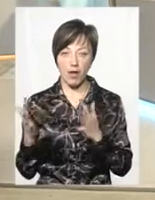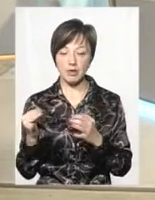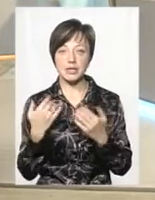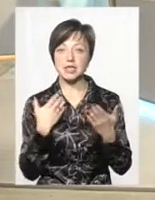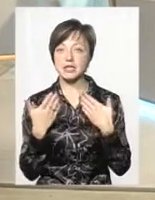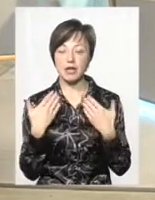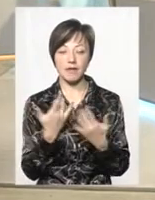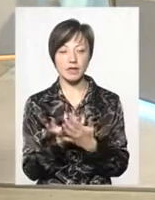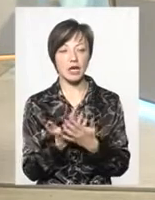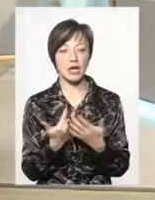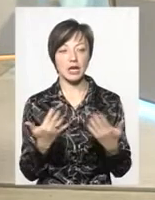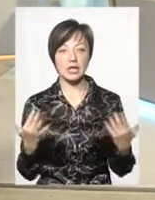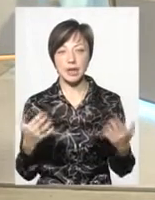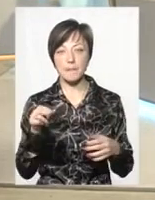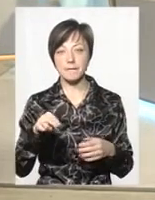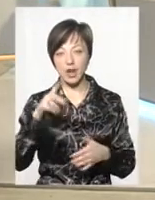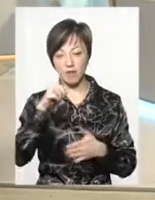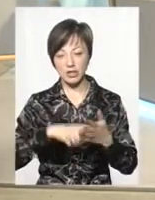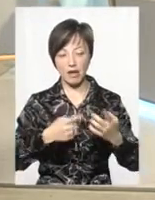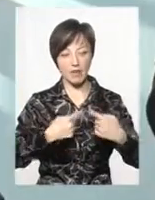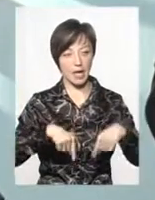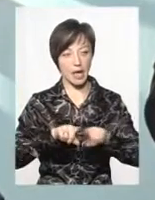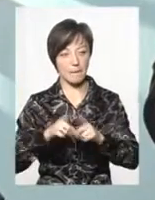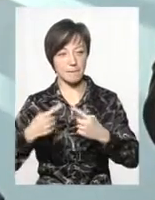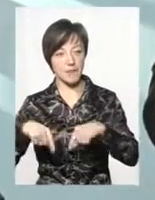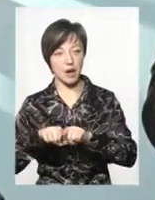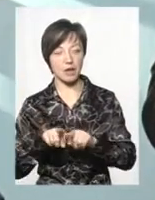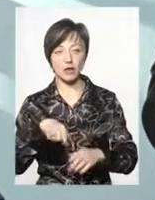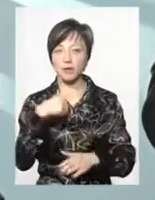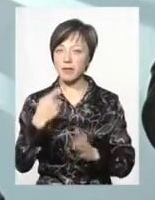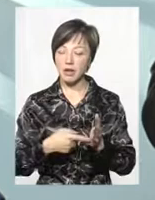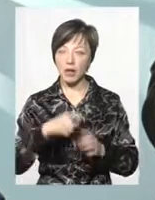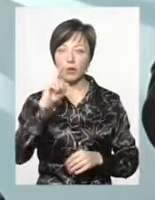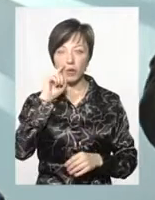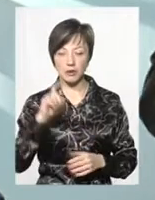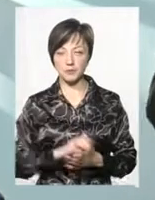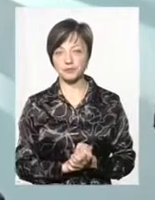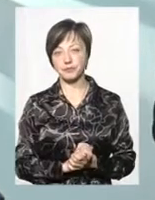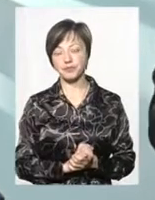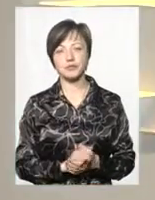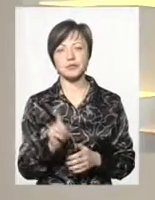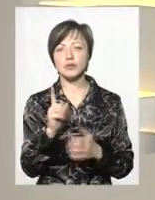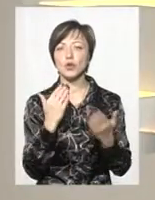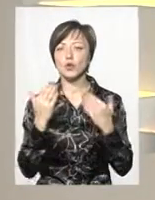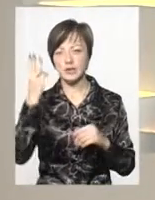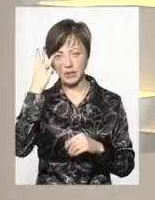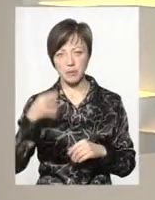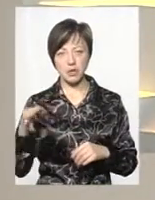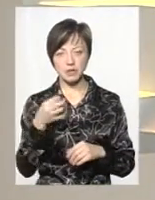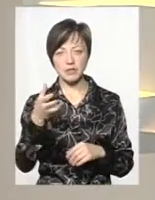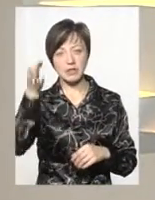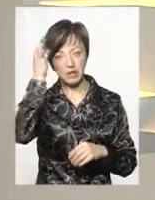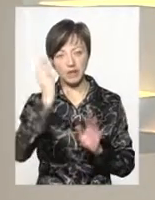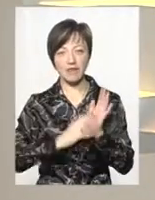ставлення різних православних єпархій до питання українського. А от те, що стосується Хмельниччини, ви згадали, що в